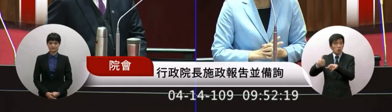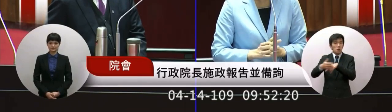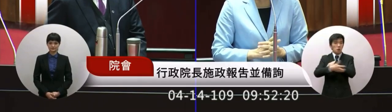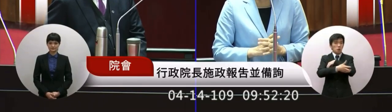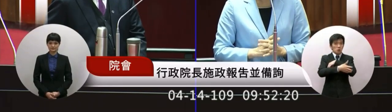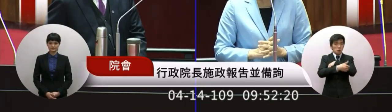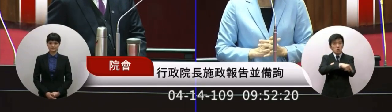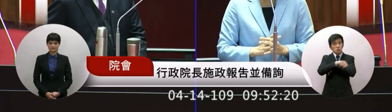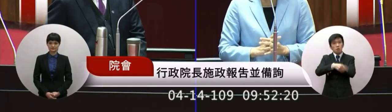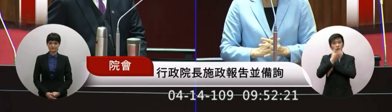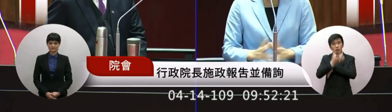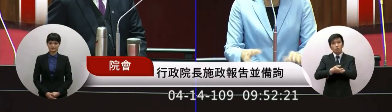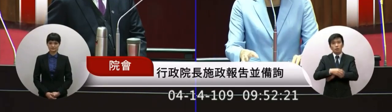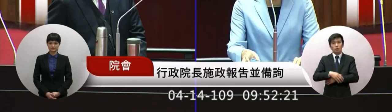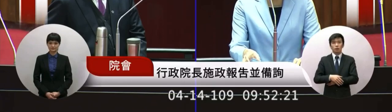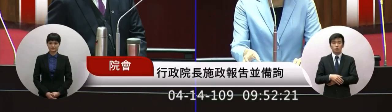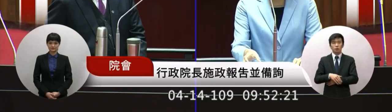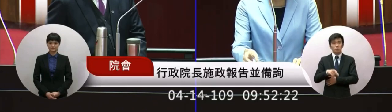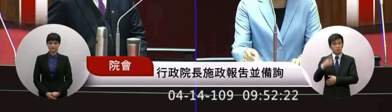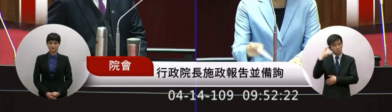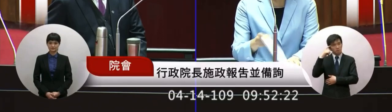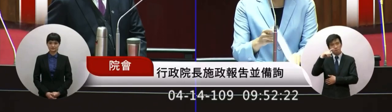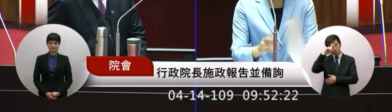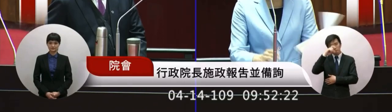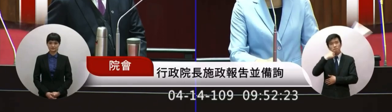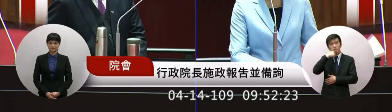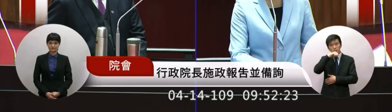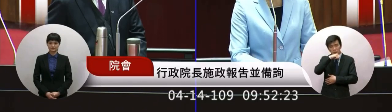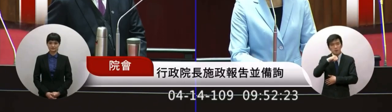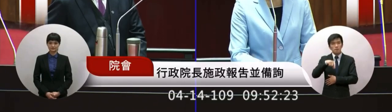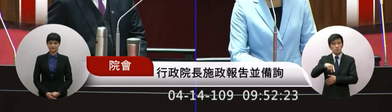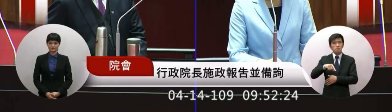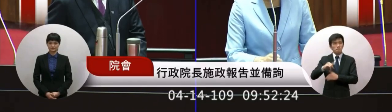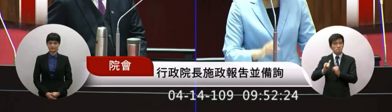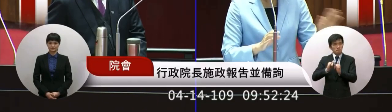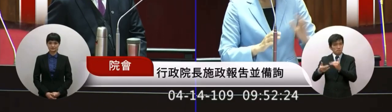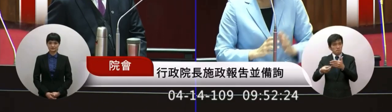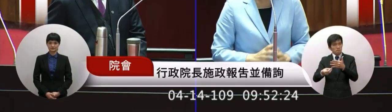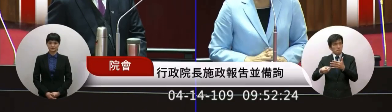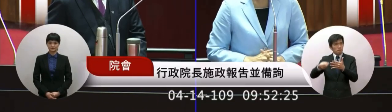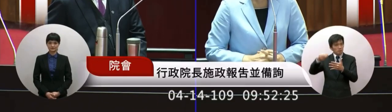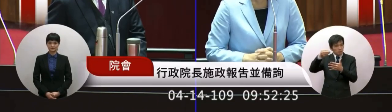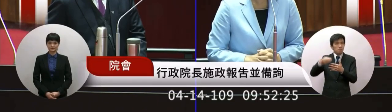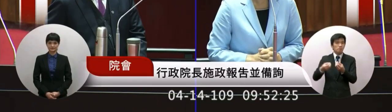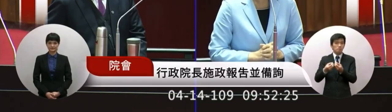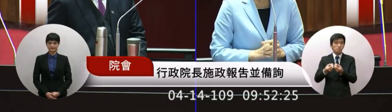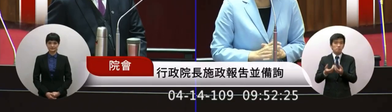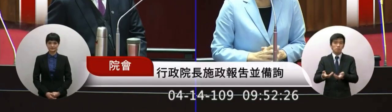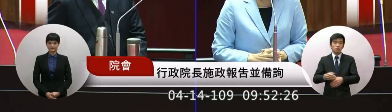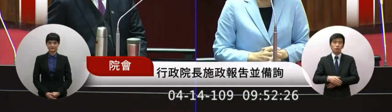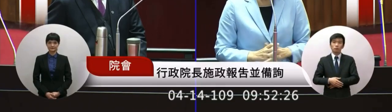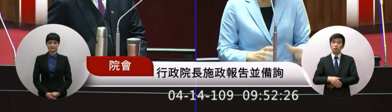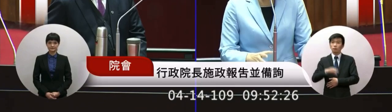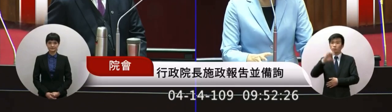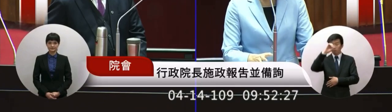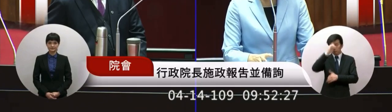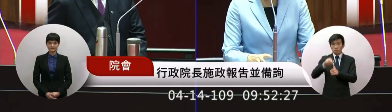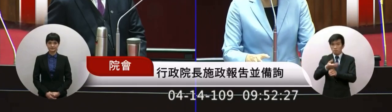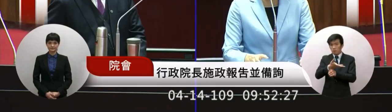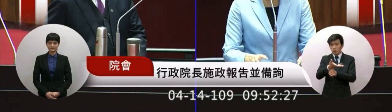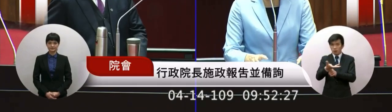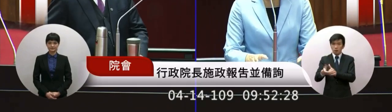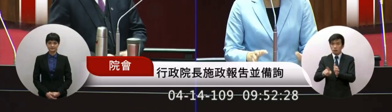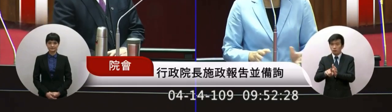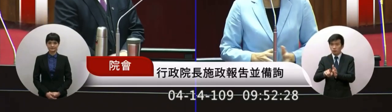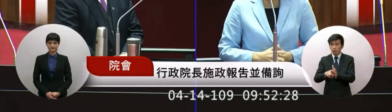长，人民生活要更安乐，到底要选择哪一种呢？好，我们来看疫情发生的时候，疫情发